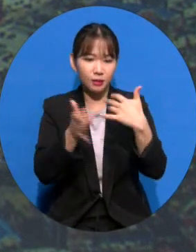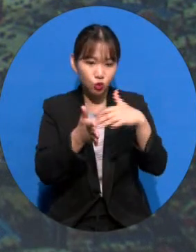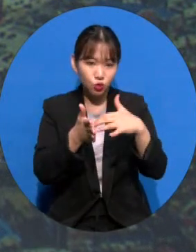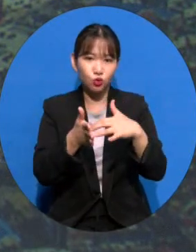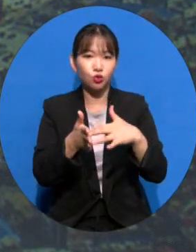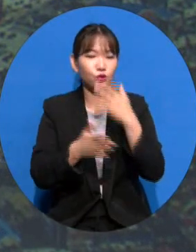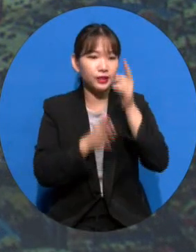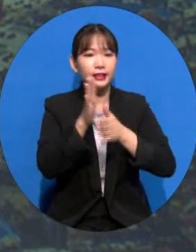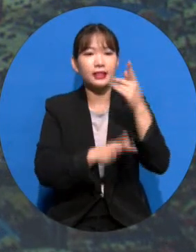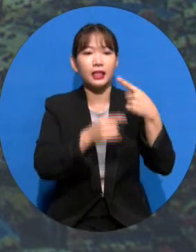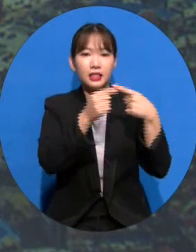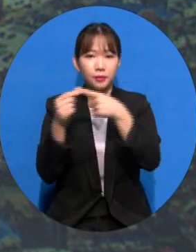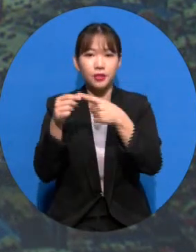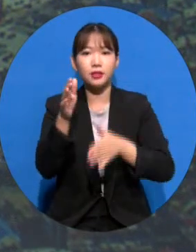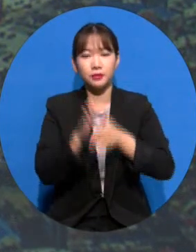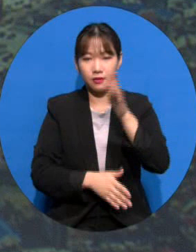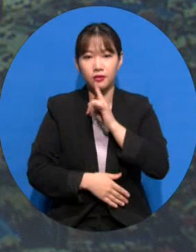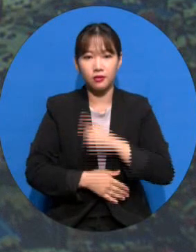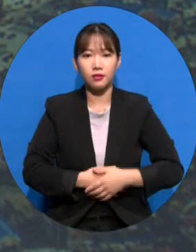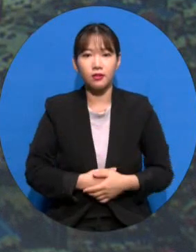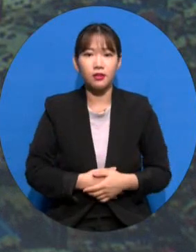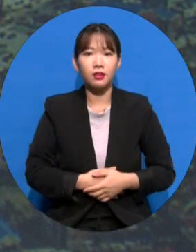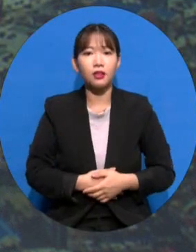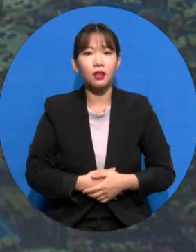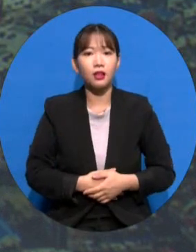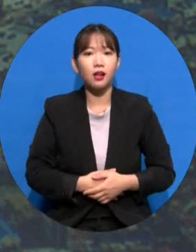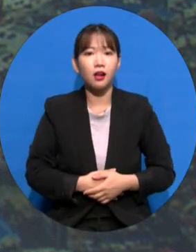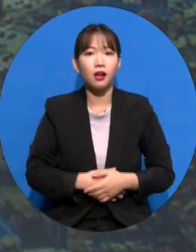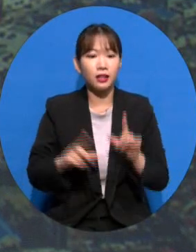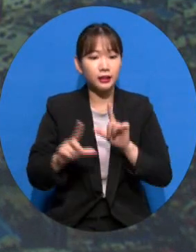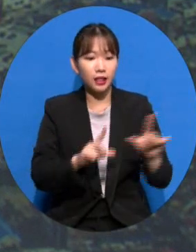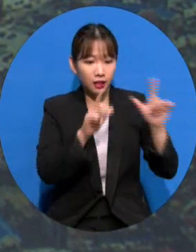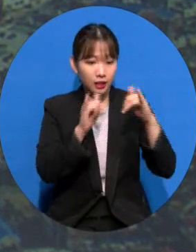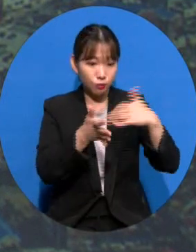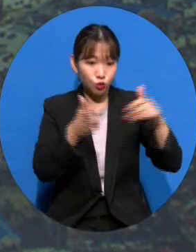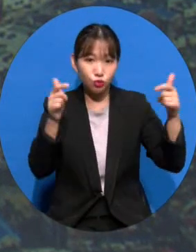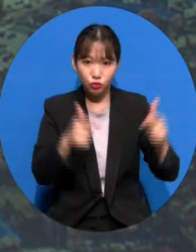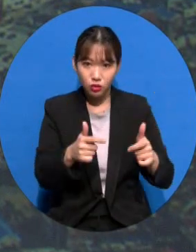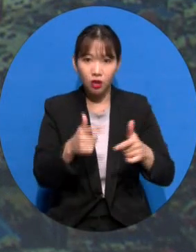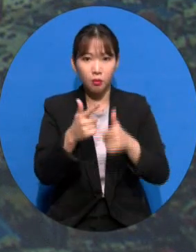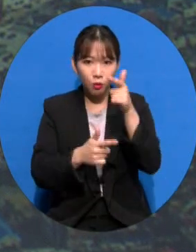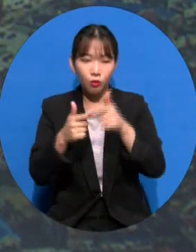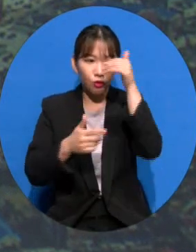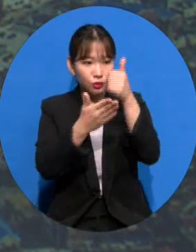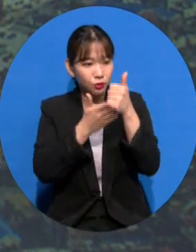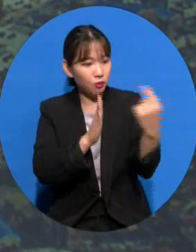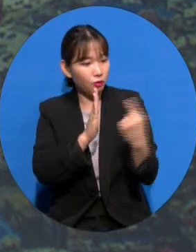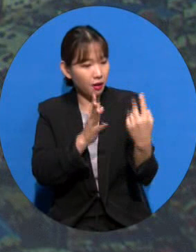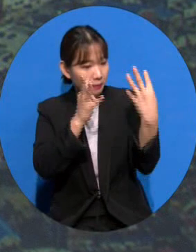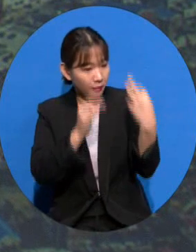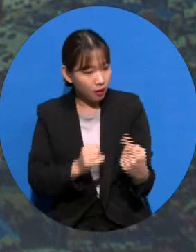인구수로 순천시가 제1의 도시란 겁니다. 정작 살아가는 정주 인구가 줄어드는데 목포에 관광객이 많이 오는